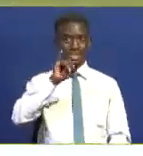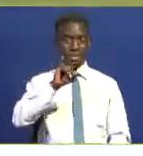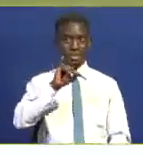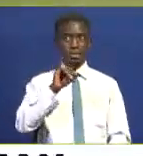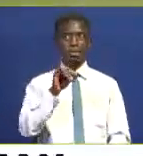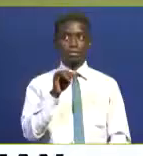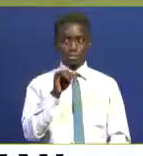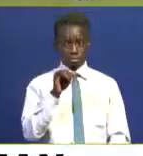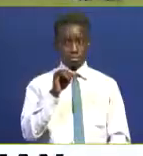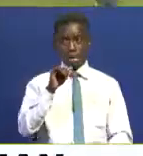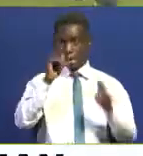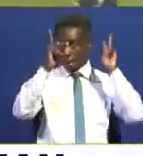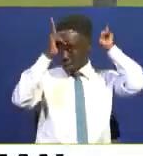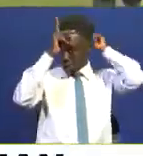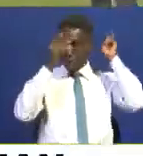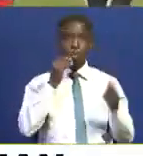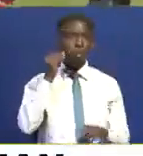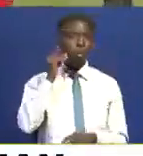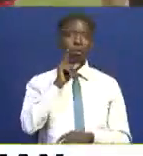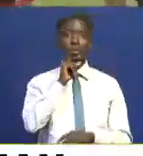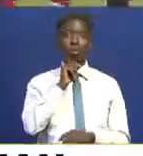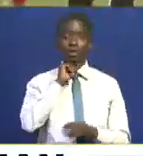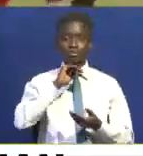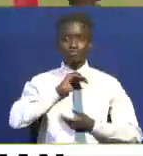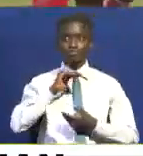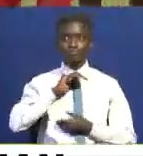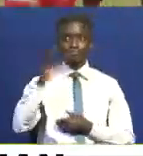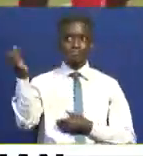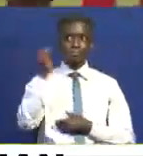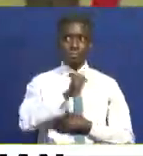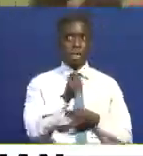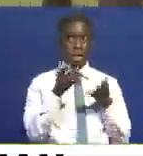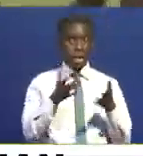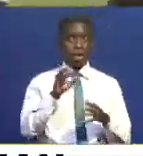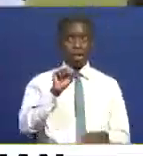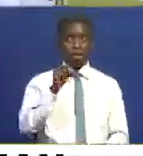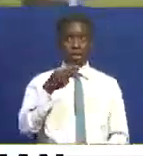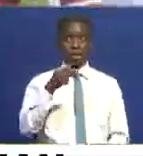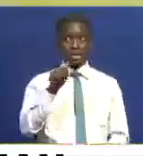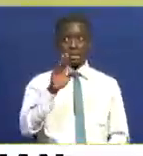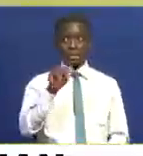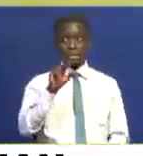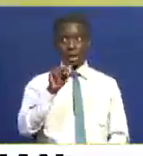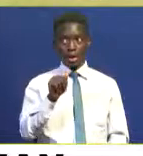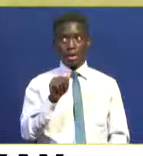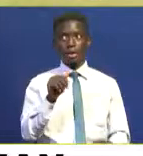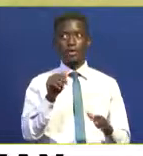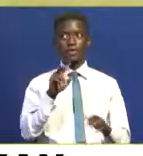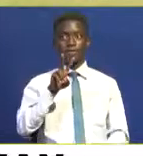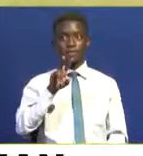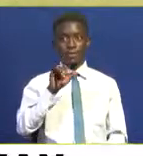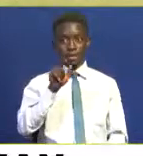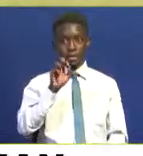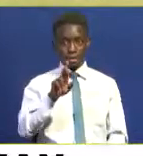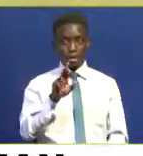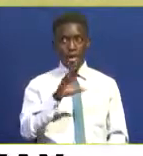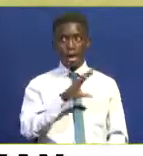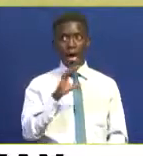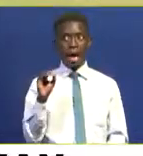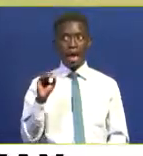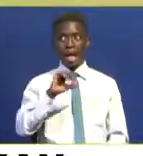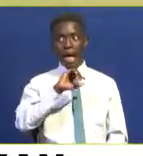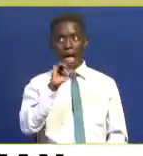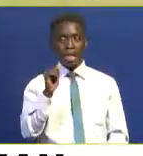Shikalo wa KCB. Wengine waliojumuisha kikosini Matthew Tegesi wa Shabana, Victor Omune wa FC Leopards, viungo Vincent Owino wa Nairobi City